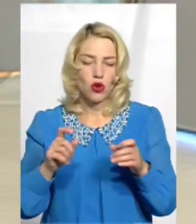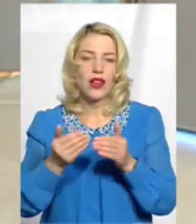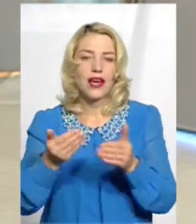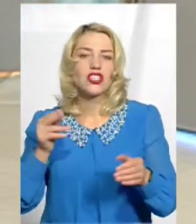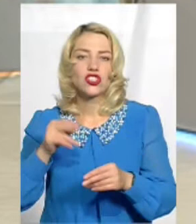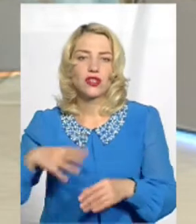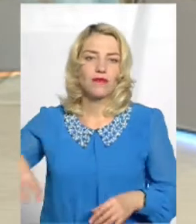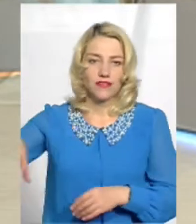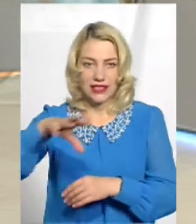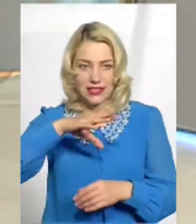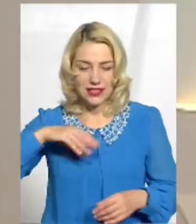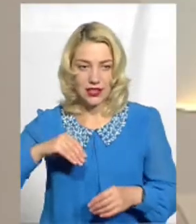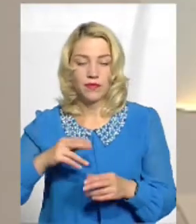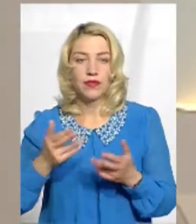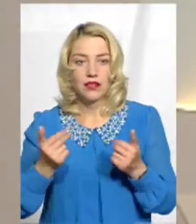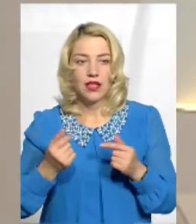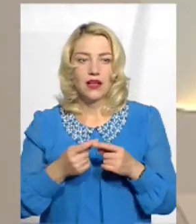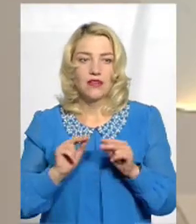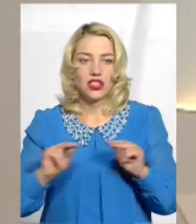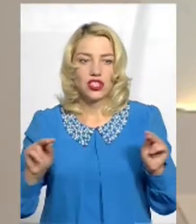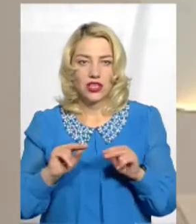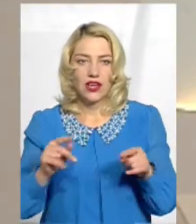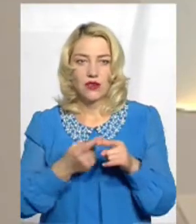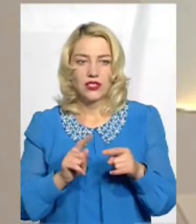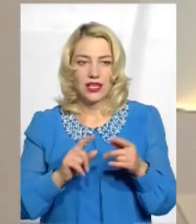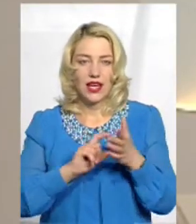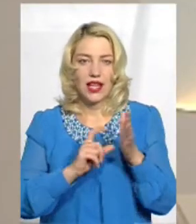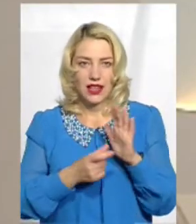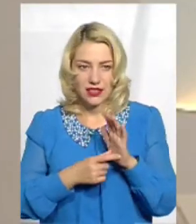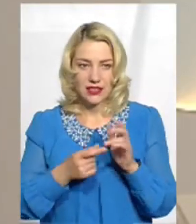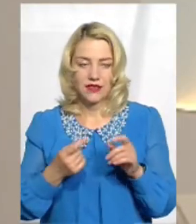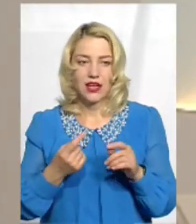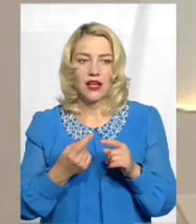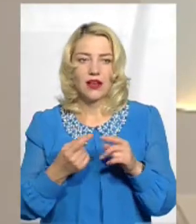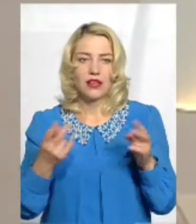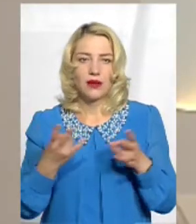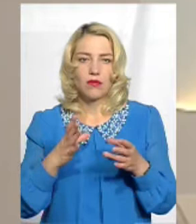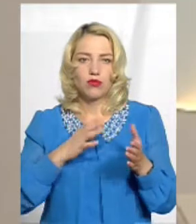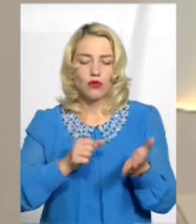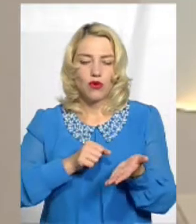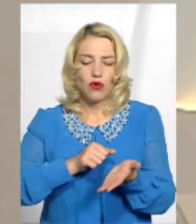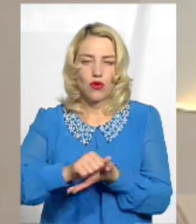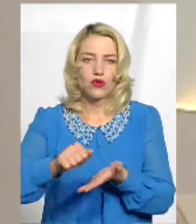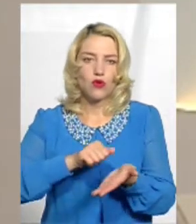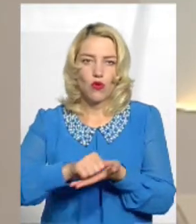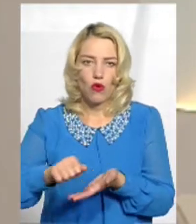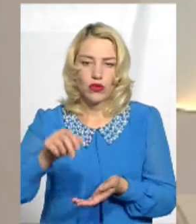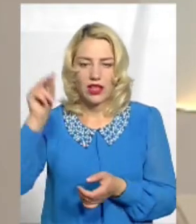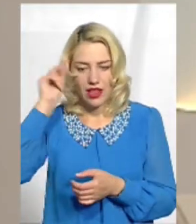продовжують у цьому році. Так, так. Але вчителям цих от класів, цих школах, доводилось роздруковувати навчальні